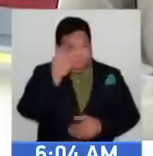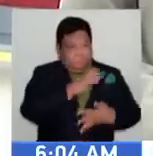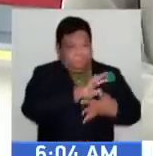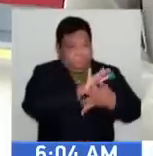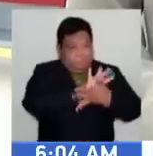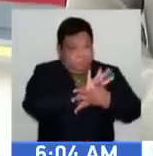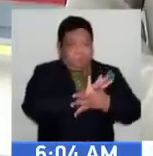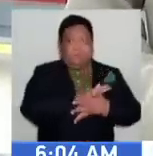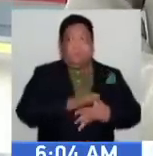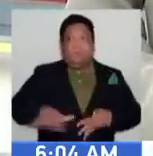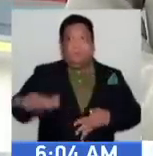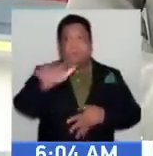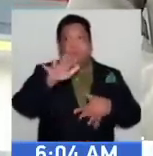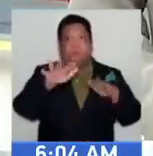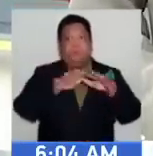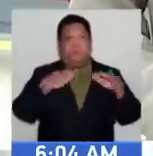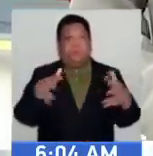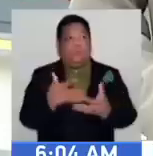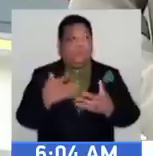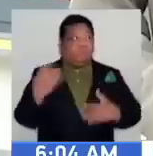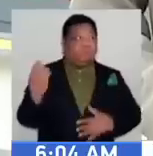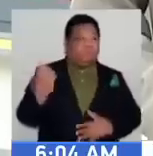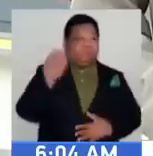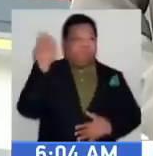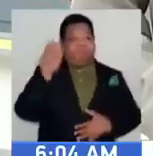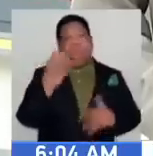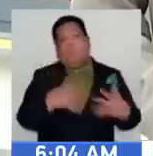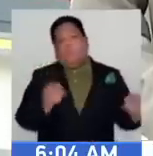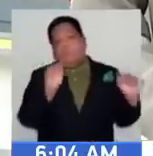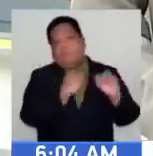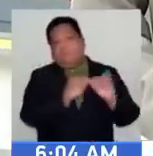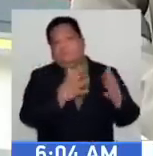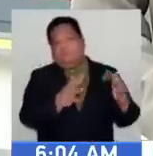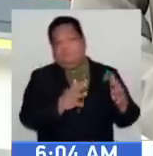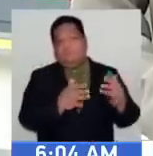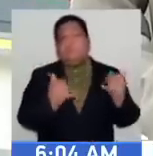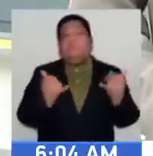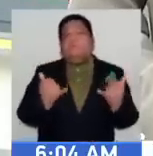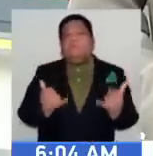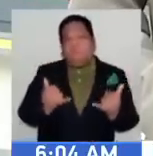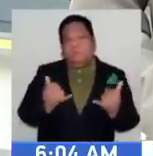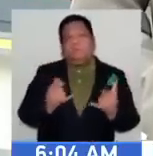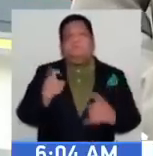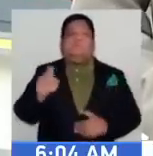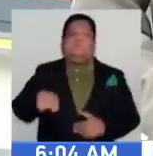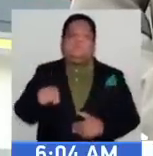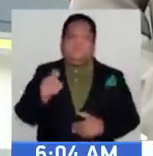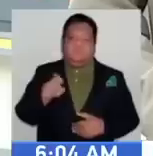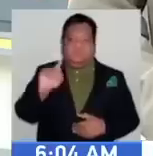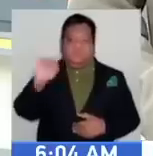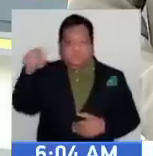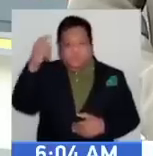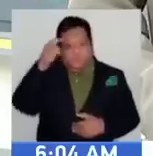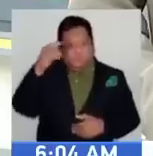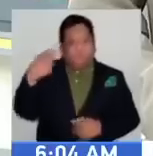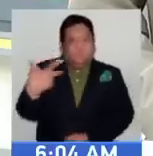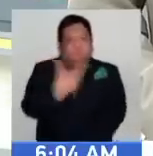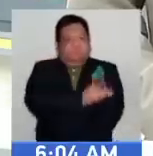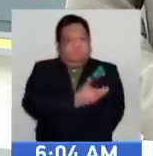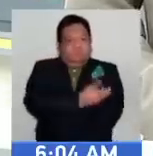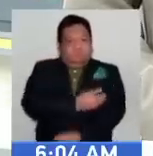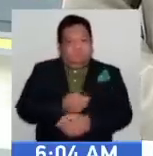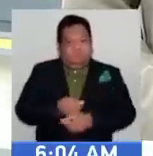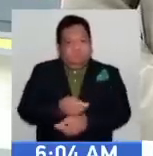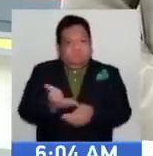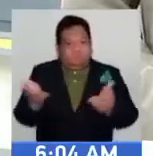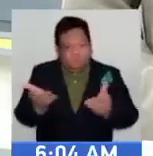pansin ng pamahalaan ang COVID-19 vaccines. Kabilang dito mabilis sa pamamahagi ng bakuna at pagbibigay ng COVID-19 vaccine